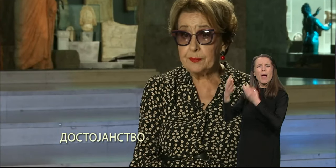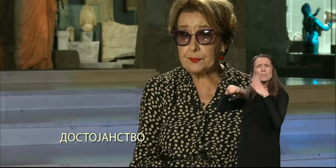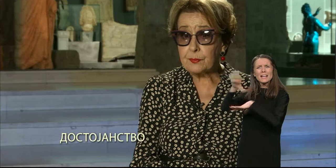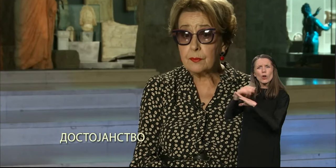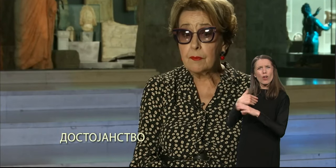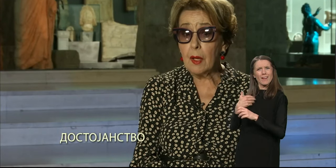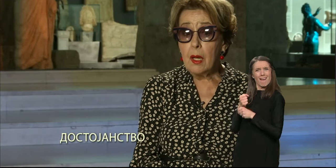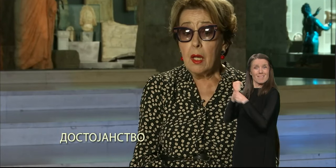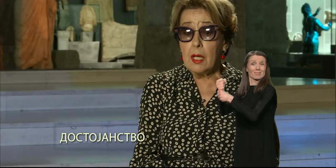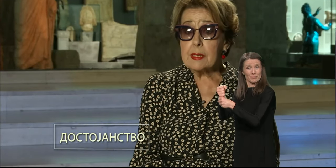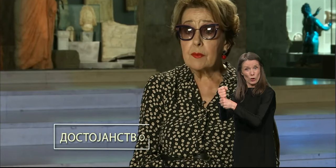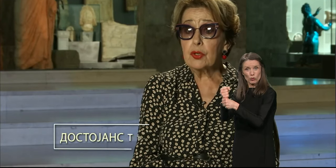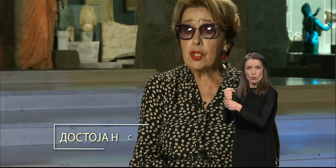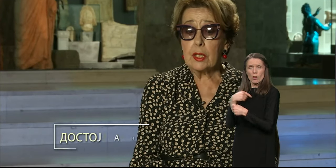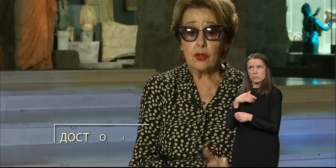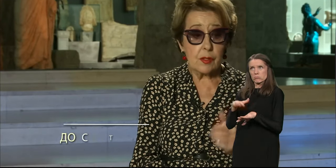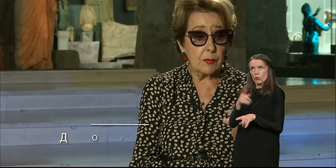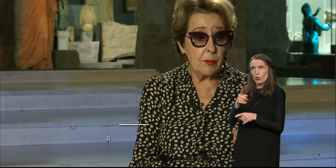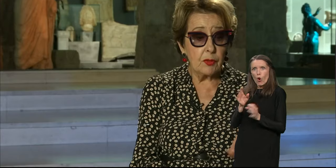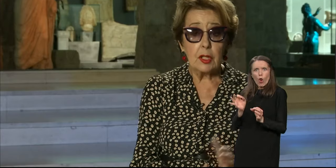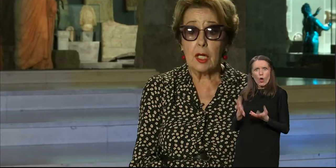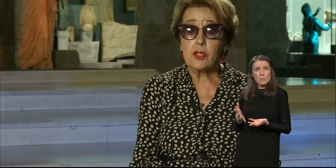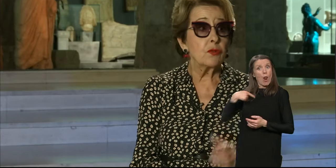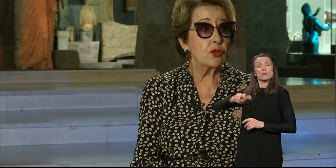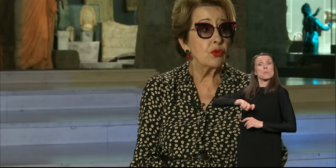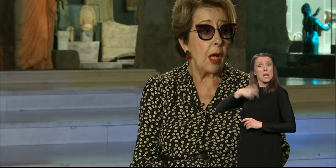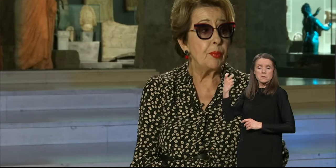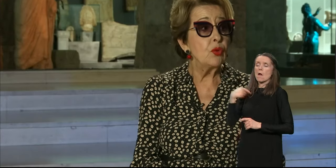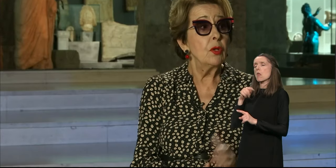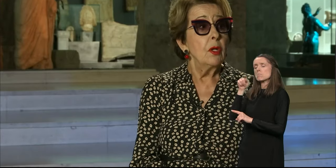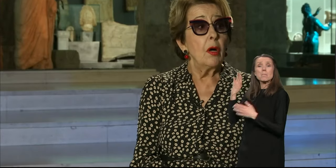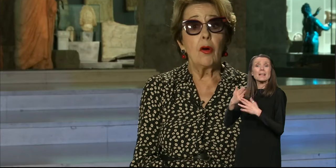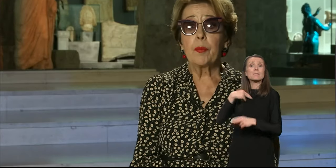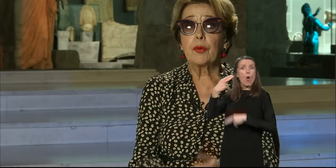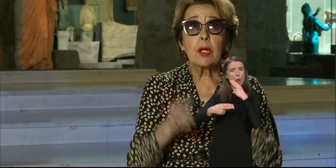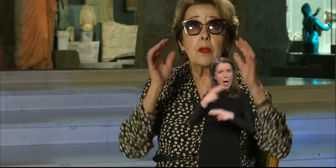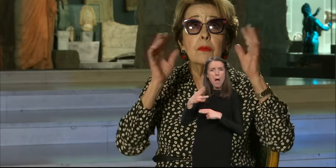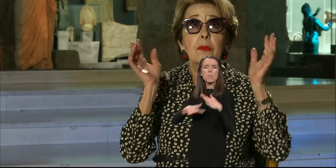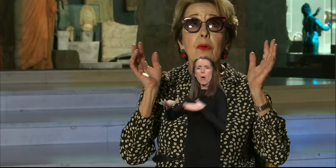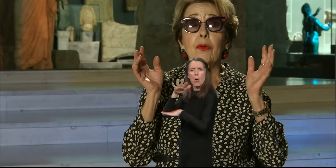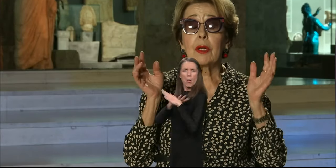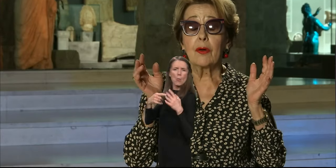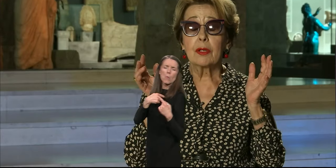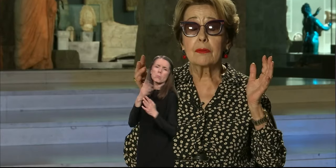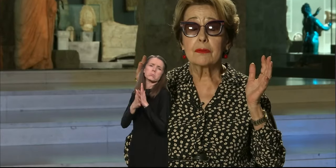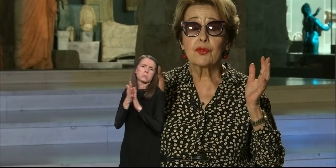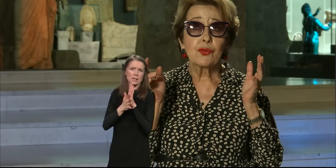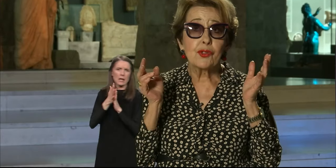zvali. Ja sam otišla i dok sam tamo vodili razgovor tu napolju, pod nekim ono,